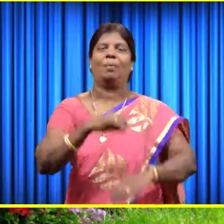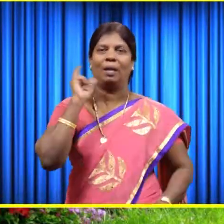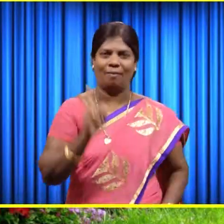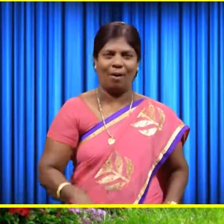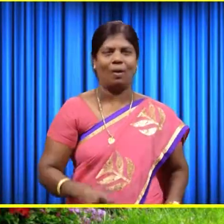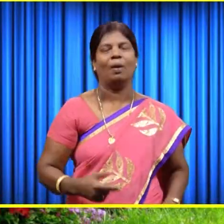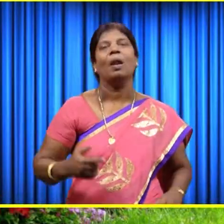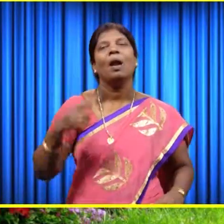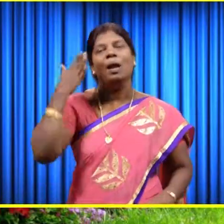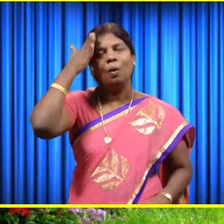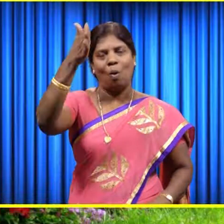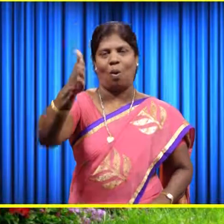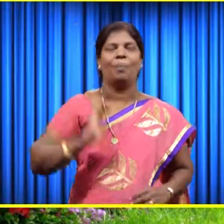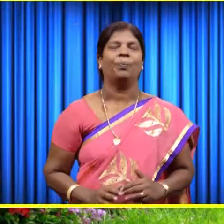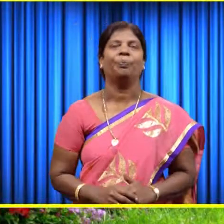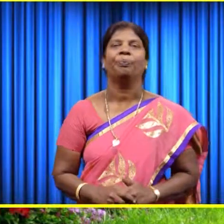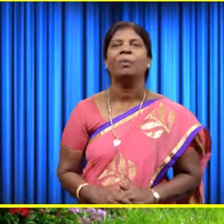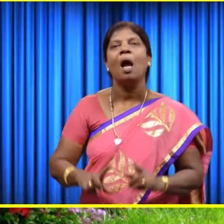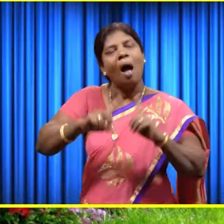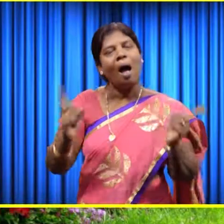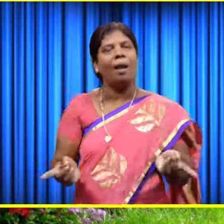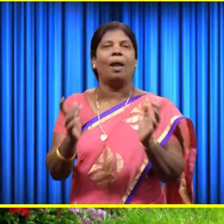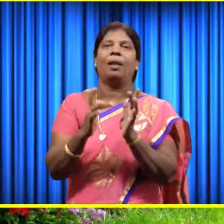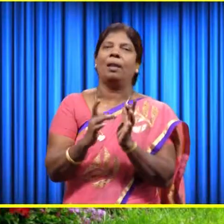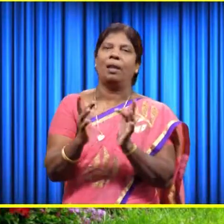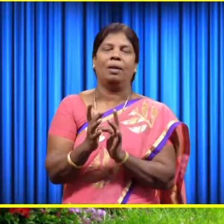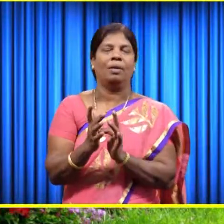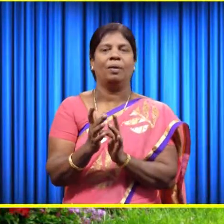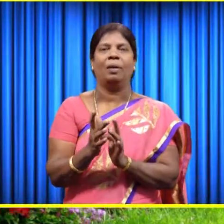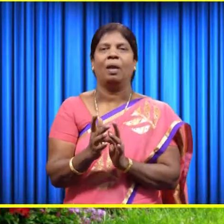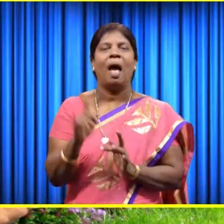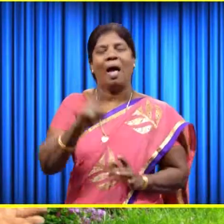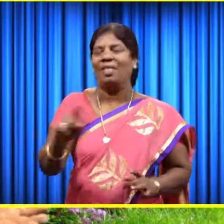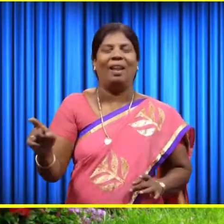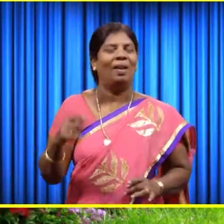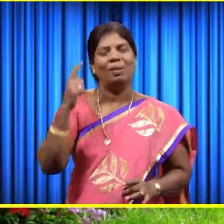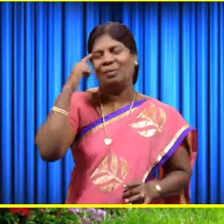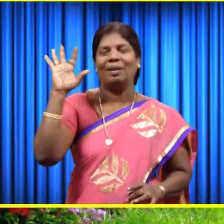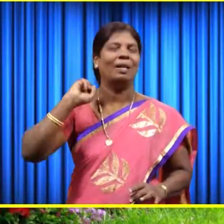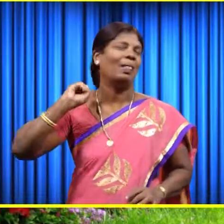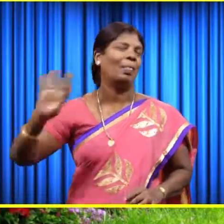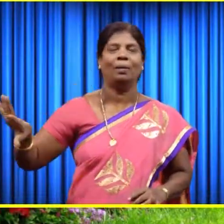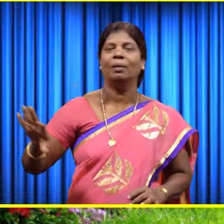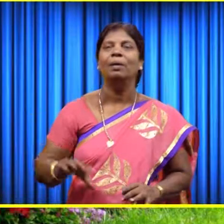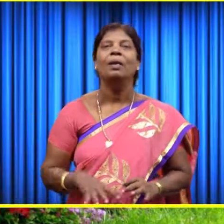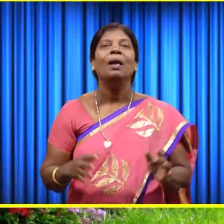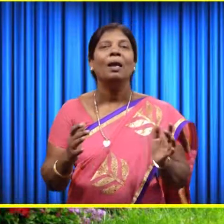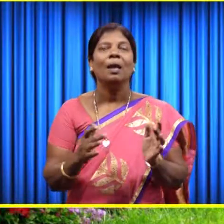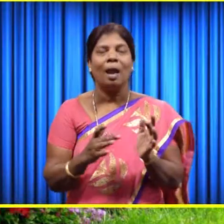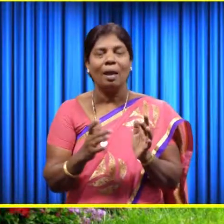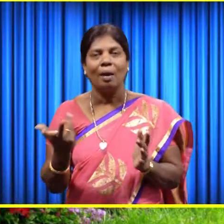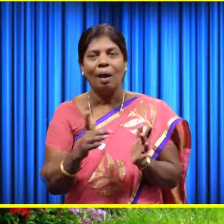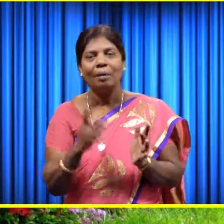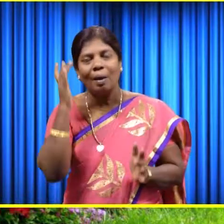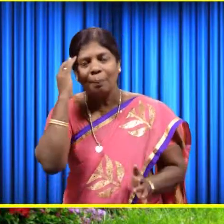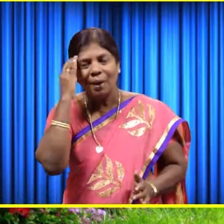அதில் ஒரு அம்சமாக இருந்தது. ஆனால் ஆண்டவர் அவைகள் எதையுமே கணக்கில் எடுத்துக்கொள்ளவில்லை. அந்த